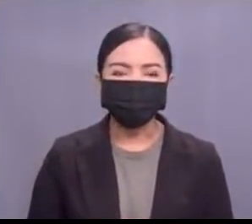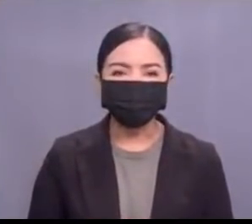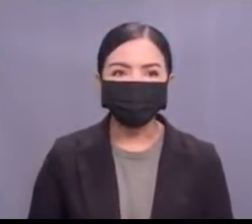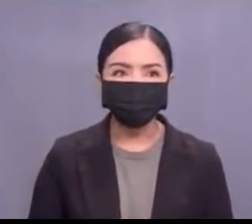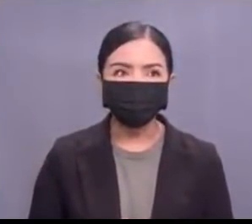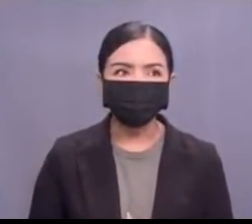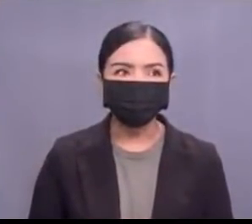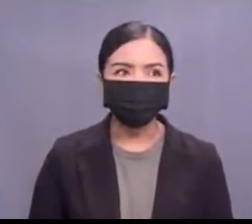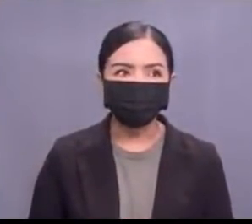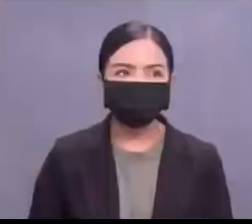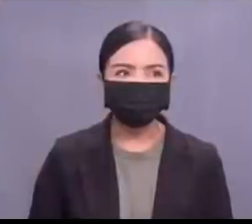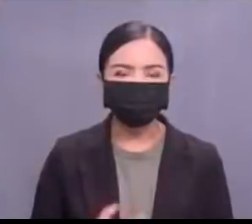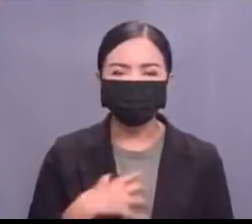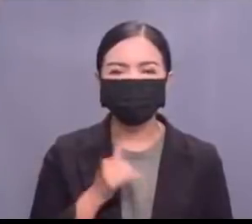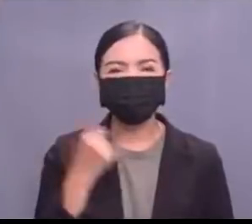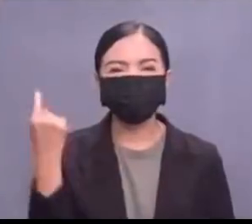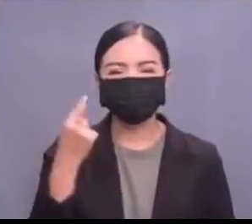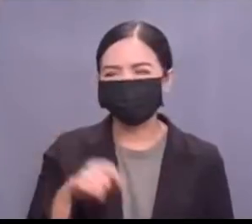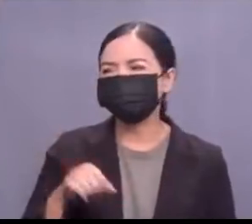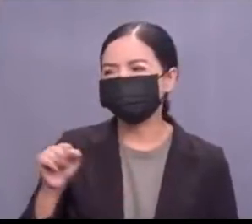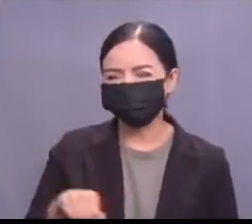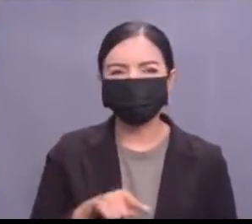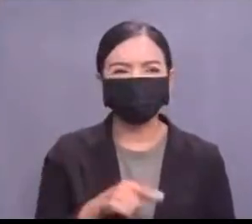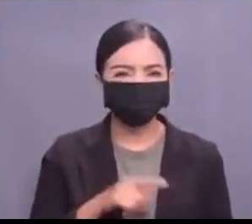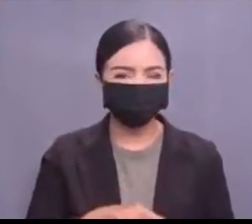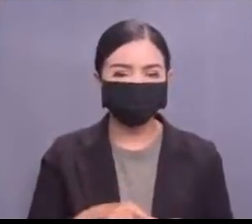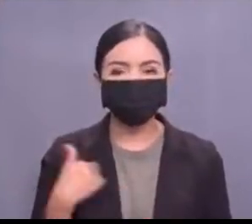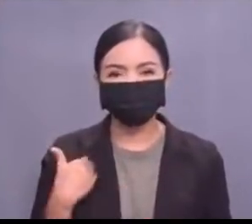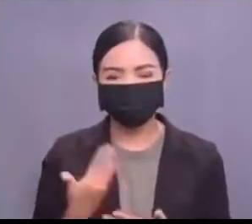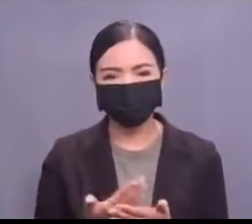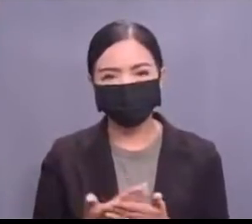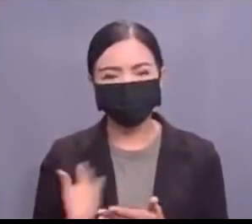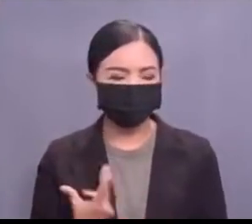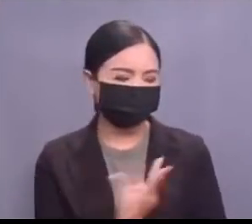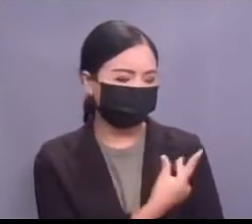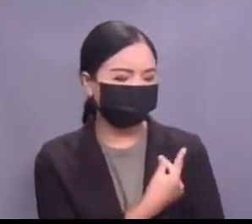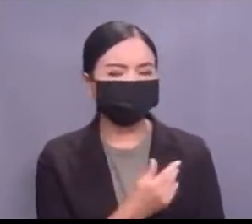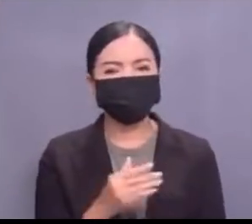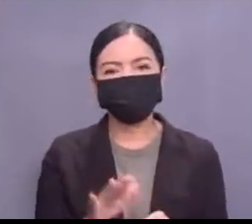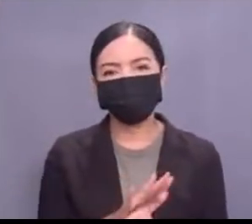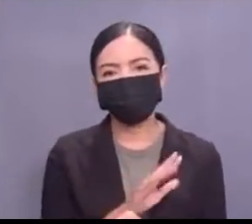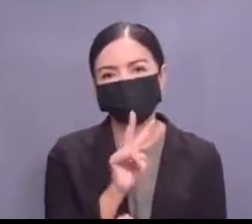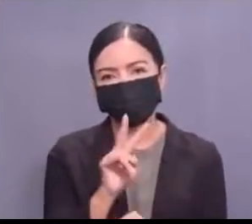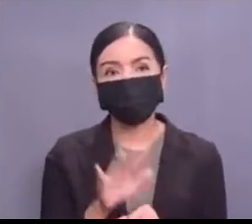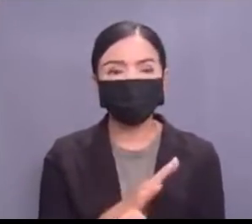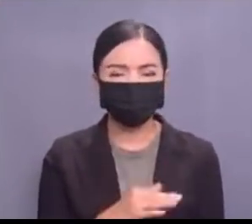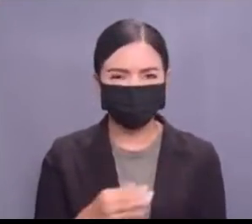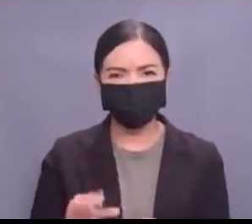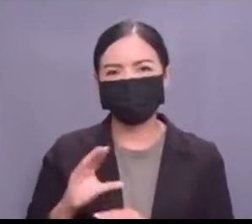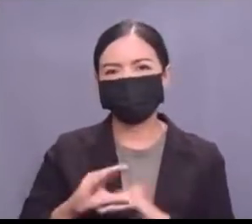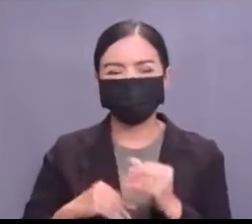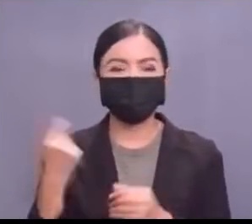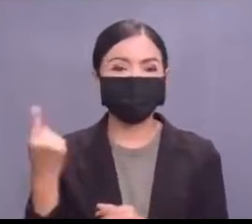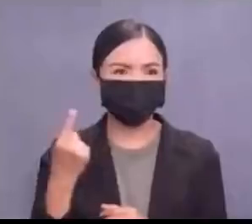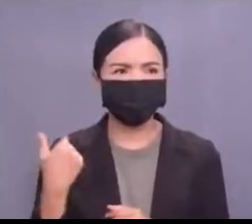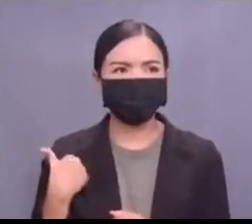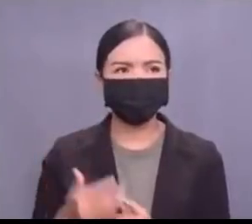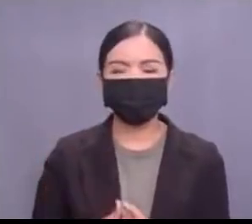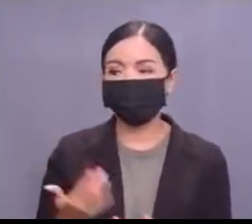ใครที่เน า ะ ไปเที่ยวจัง เนาะพอมีเวลามีกำลังฉีดวัคซีนแล้วครบแล้วนะฮะช่วงนี้มีเราเที่ยวด้วยกันอยู่ด้วย ไม่